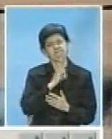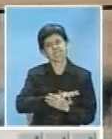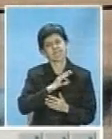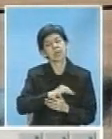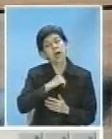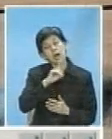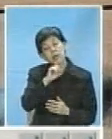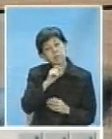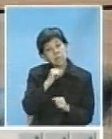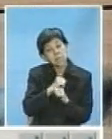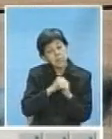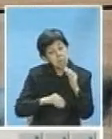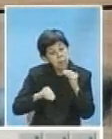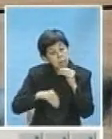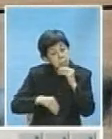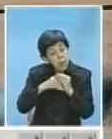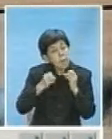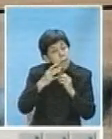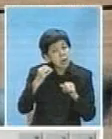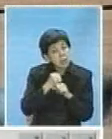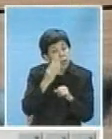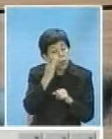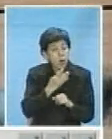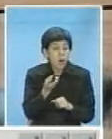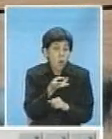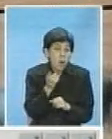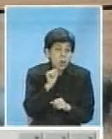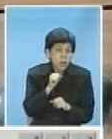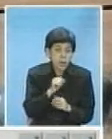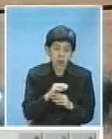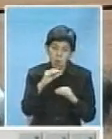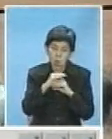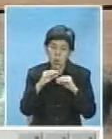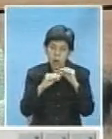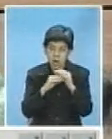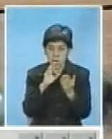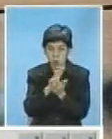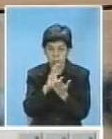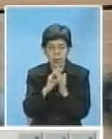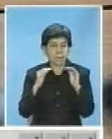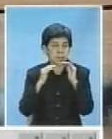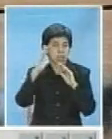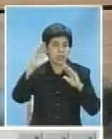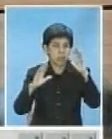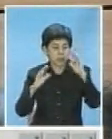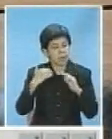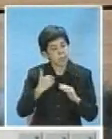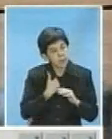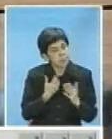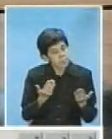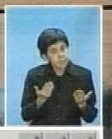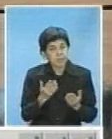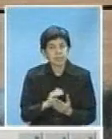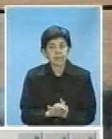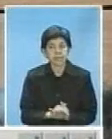องถามว่าเอามาใส่ให้มันมากใช่ไหมกลัวว่ามันจะน้อยใช่ไหมคะว่าโครงการงบประมาณประชาธิปไตยเนี่ยมีอยู่แค่นี้หรือเ